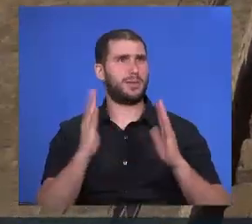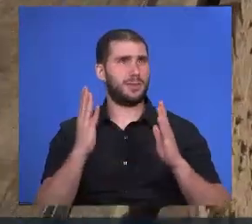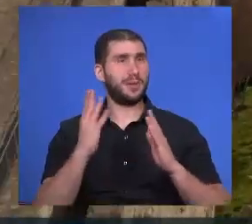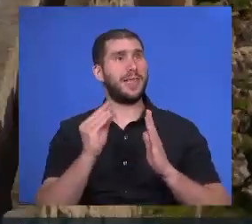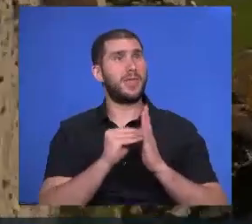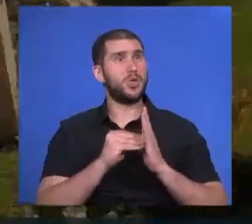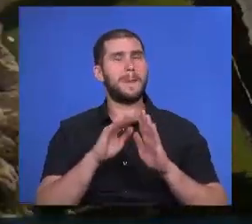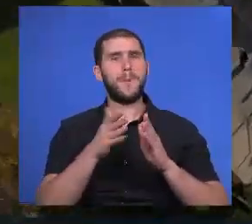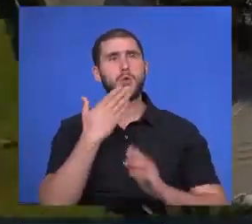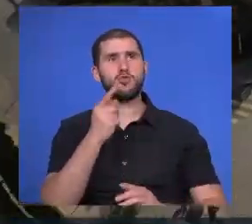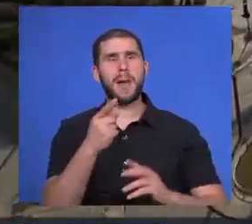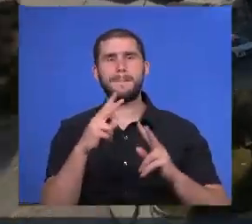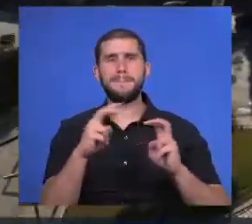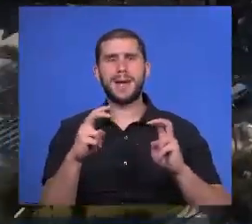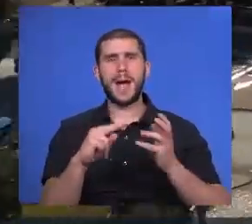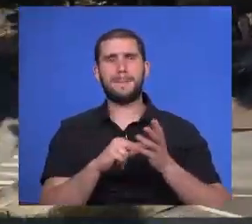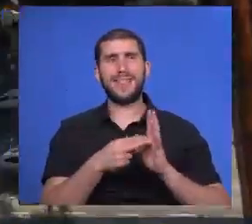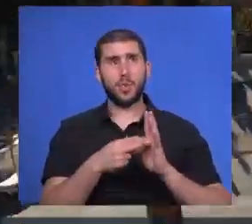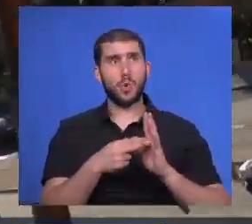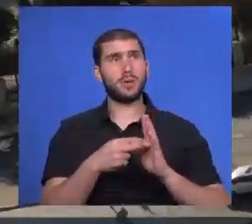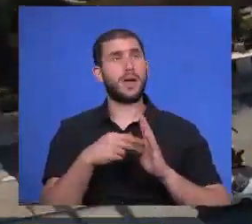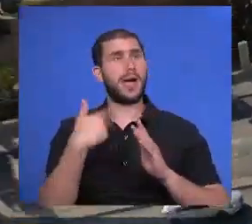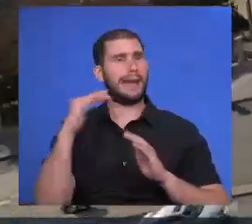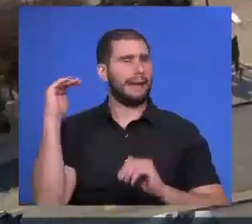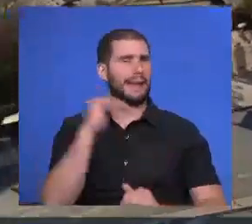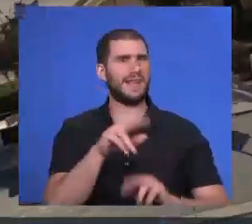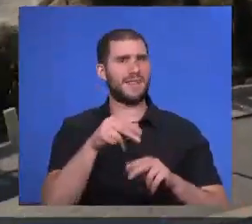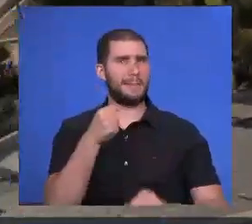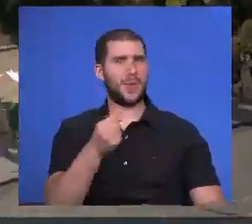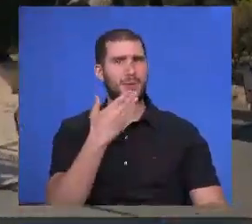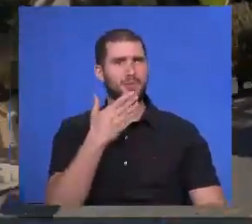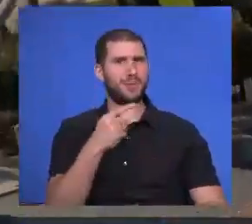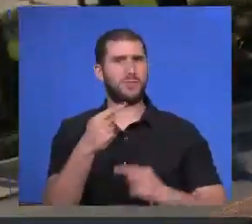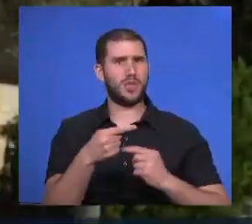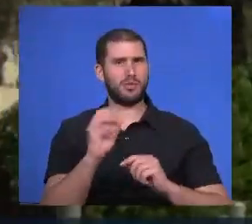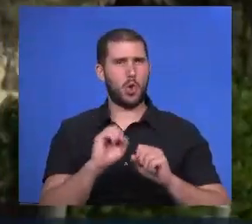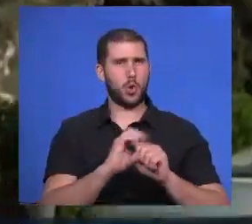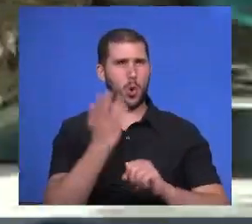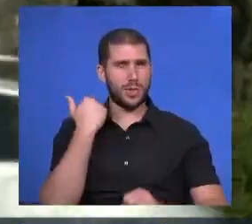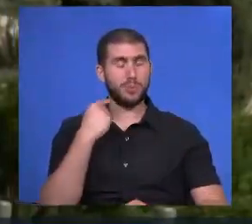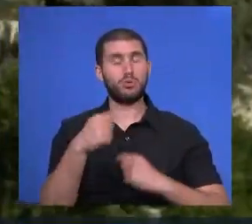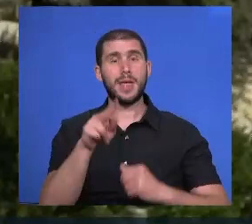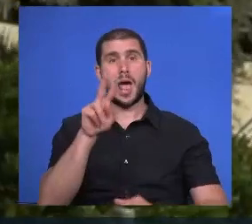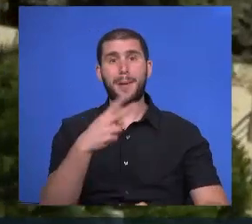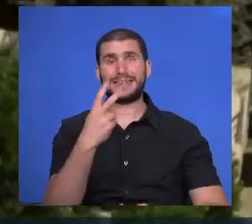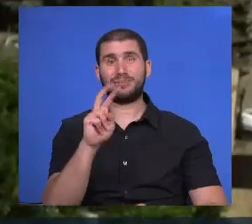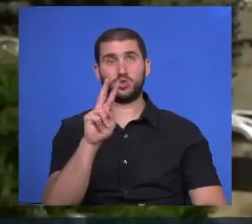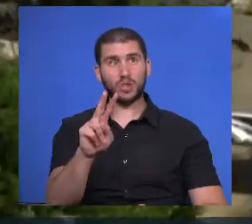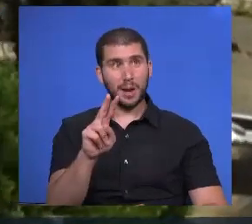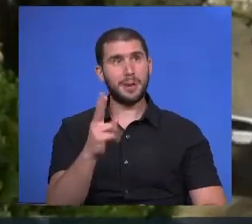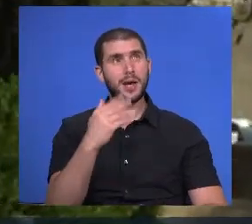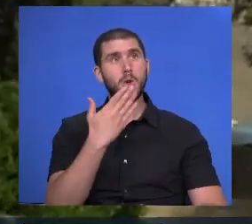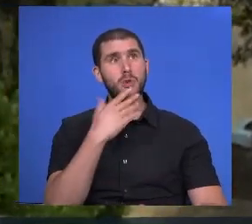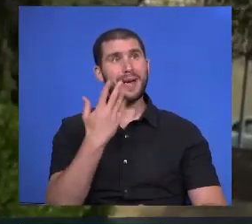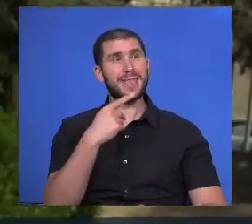למחקרי מדיניות, אחרי ירידה דרמטית בתיירות בירושלים בשנות הקורונה, בשנת 2022 הייתה ירושלים היעד המוביל